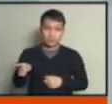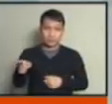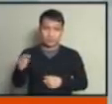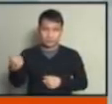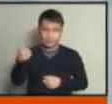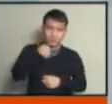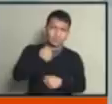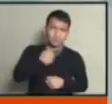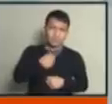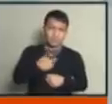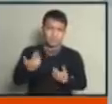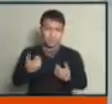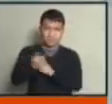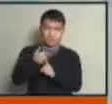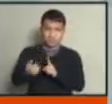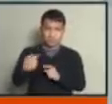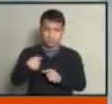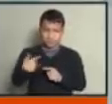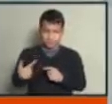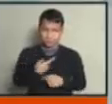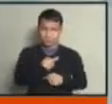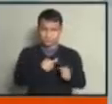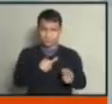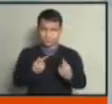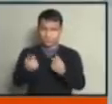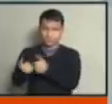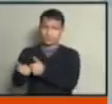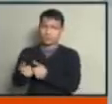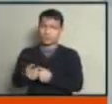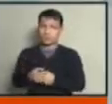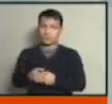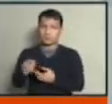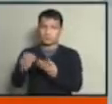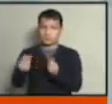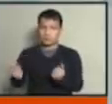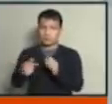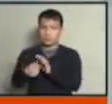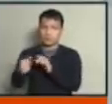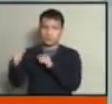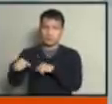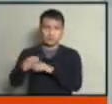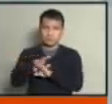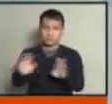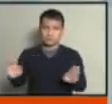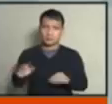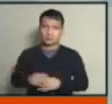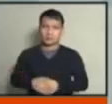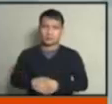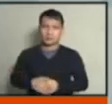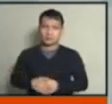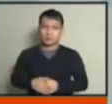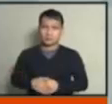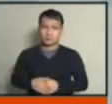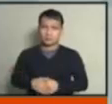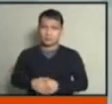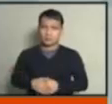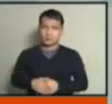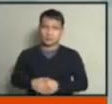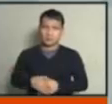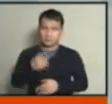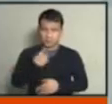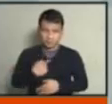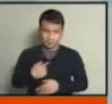sa akin. Kung meron man ho akong nagawang bagay na ganun, iyon inaayos na namin. At saka hindi ko siya minaltrato na sinaktan. Eh